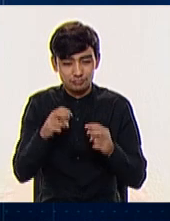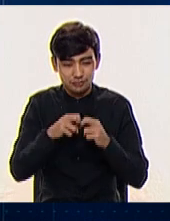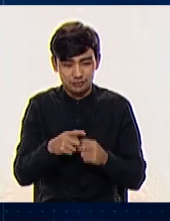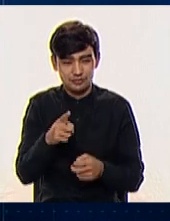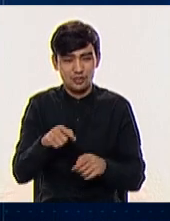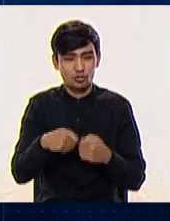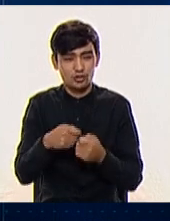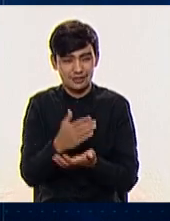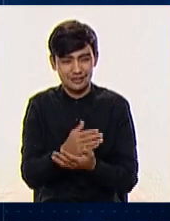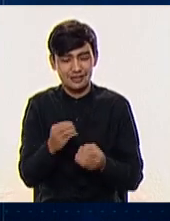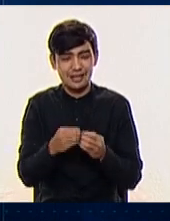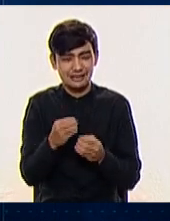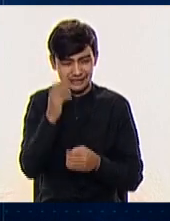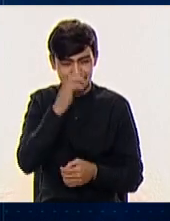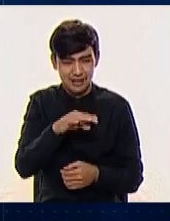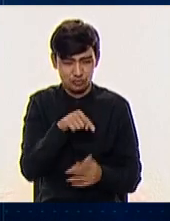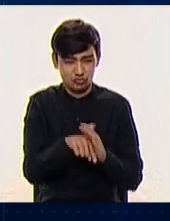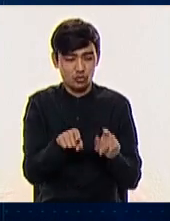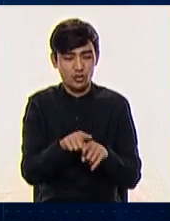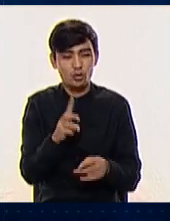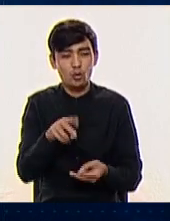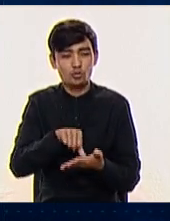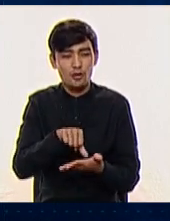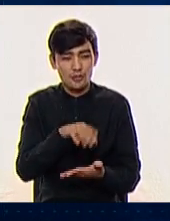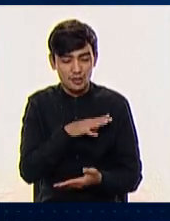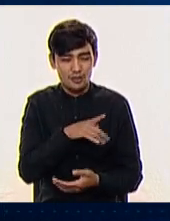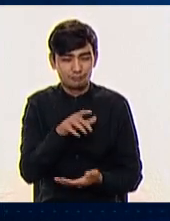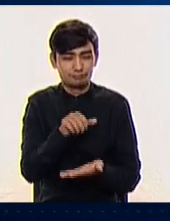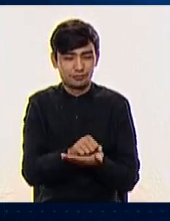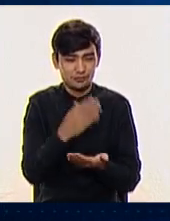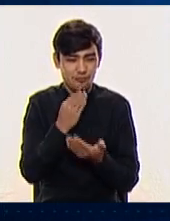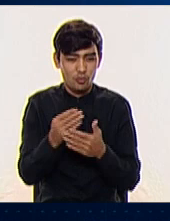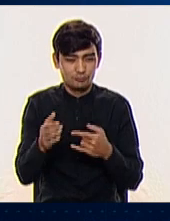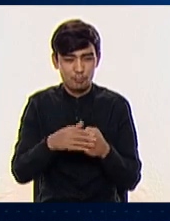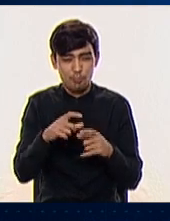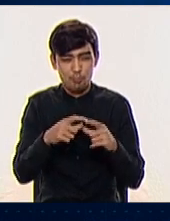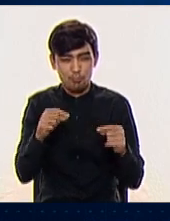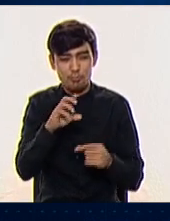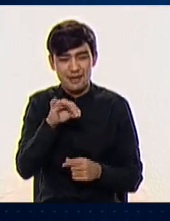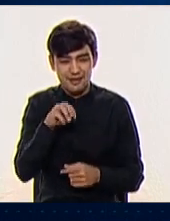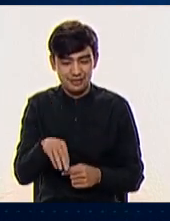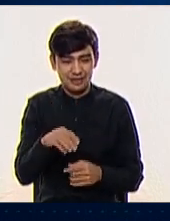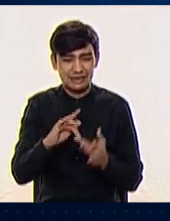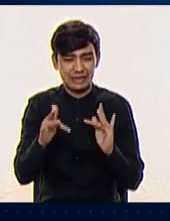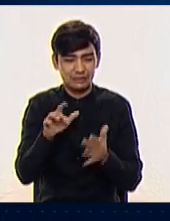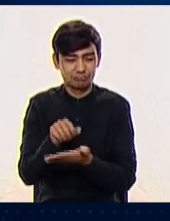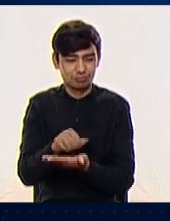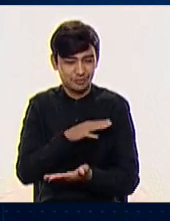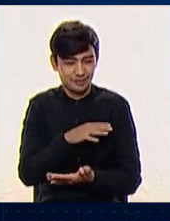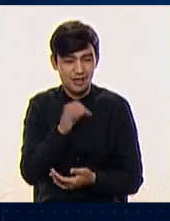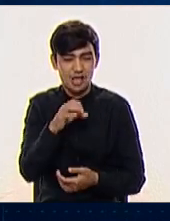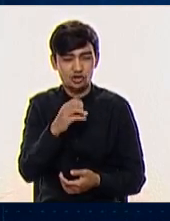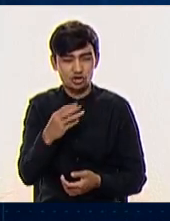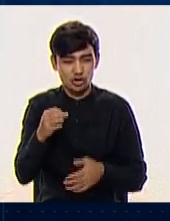были представители 10 стран. Все присутствующие забронировали себе входные билеты на пати через интернет. Кстати, в